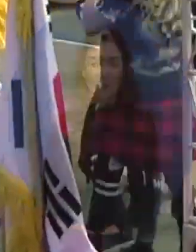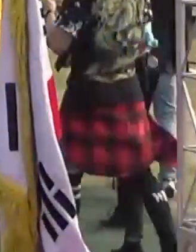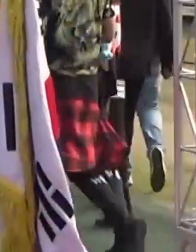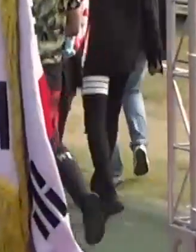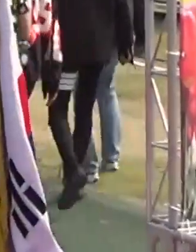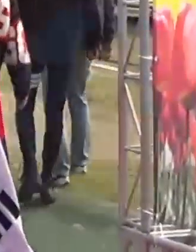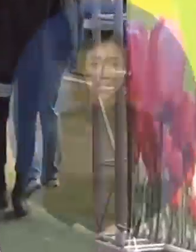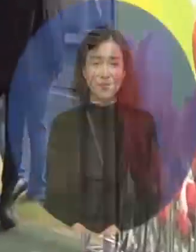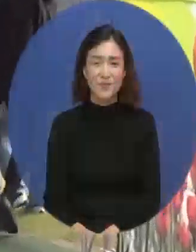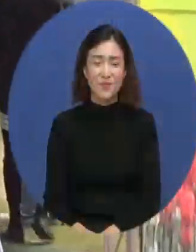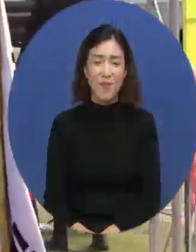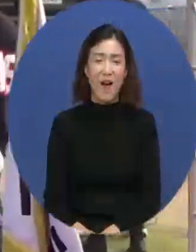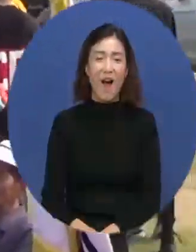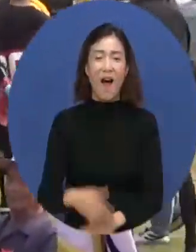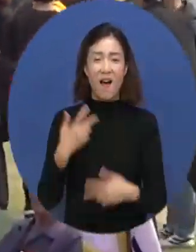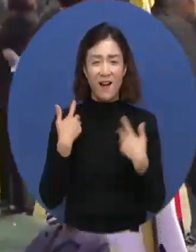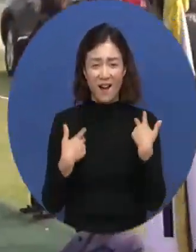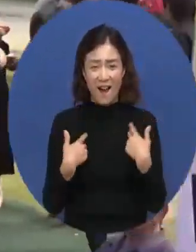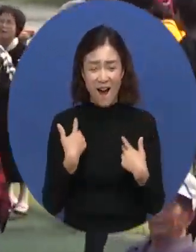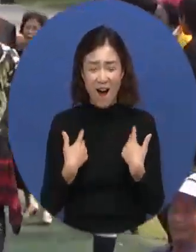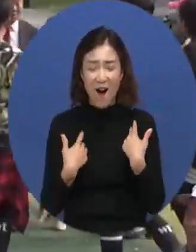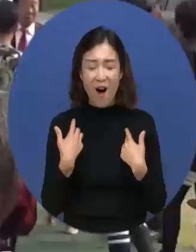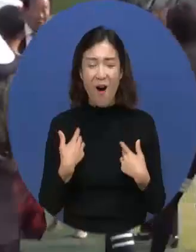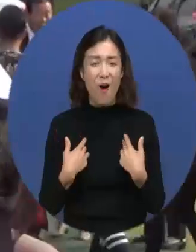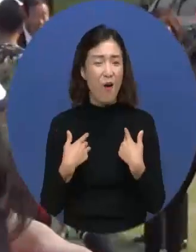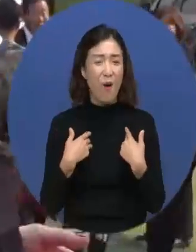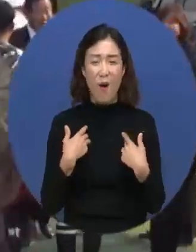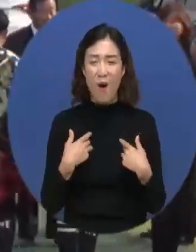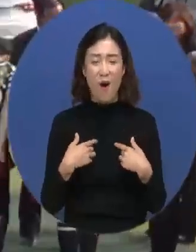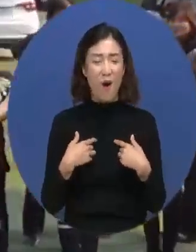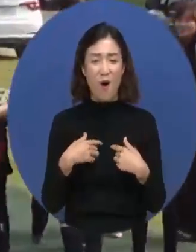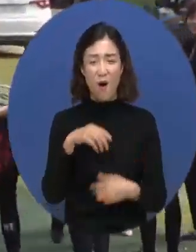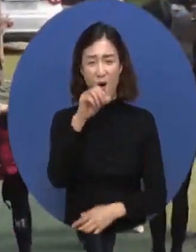흥들이 예사롭지 않으신데요.